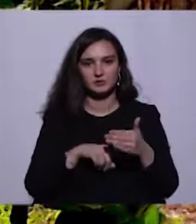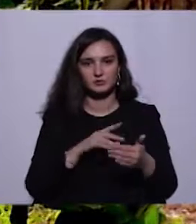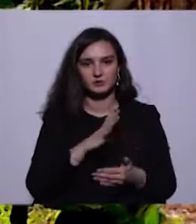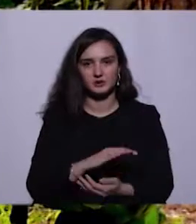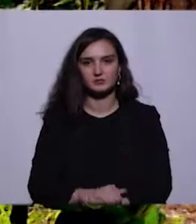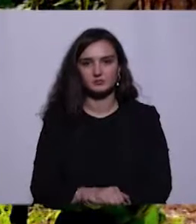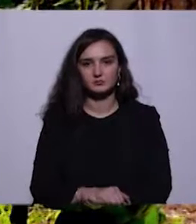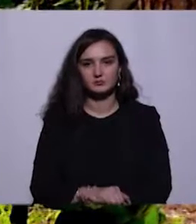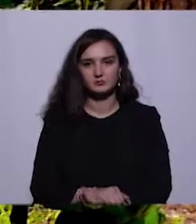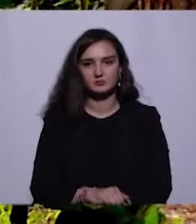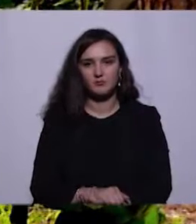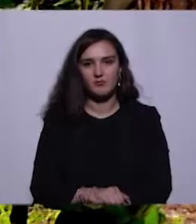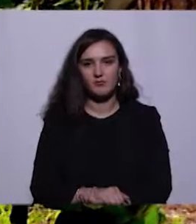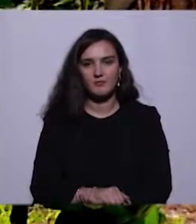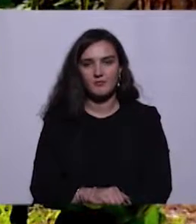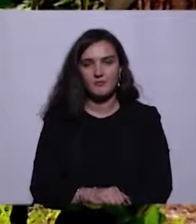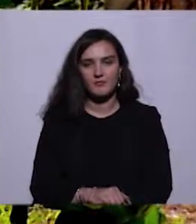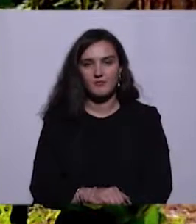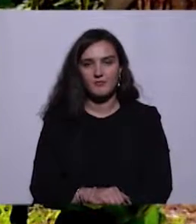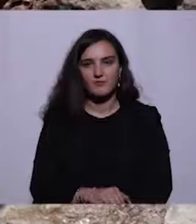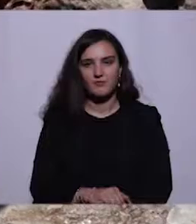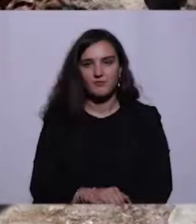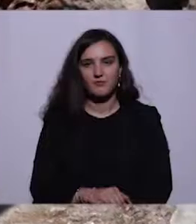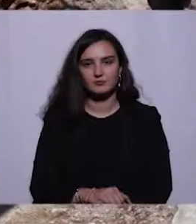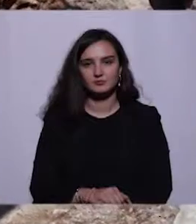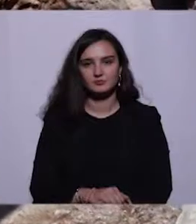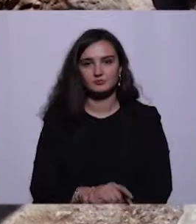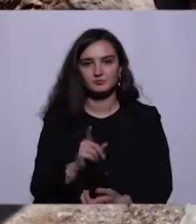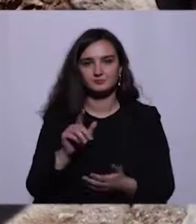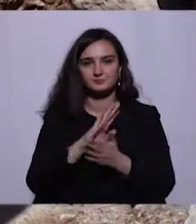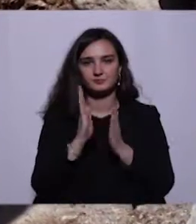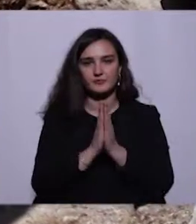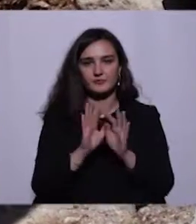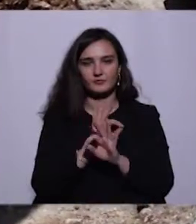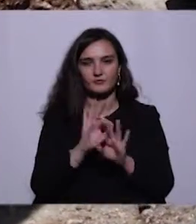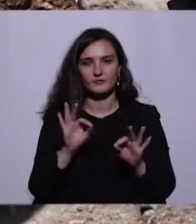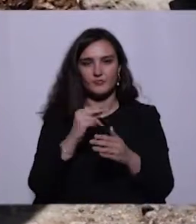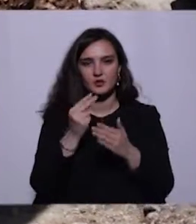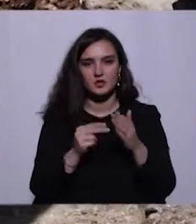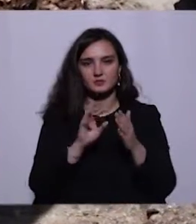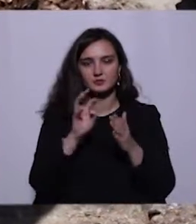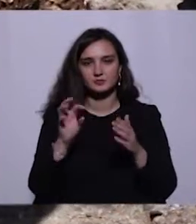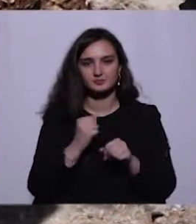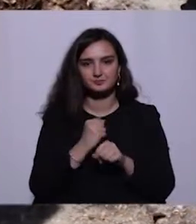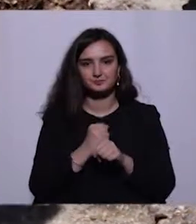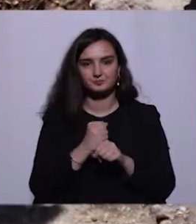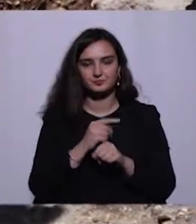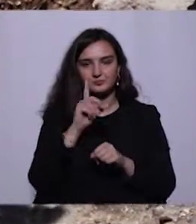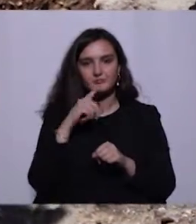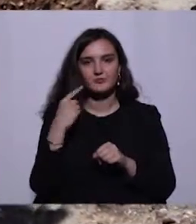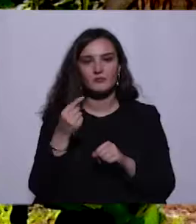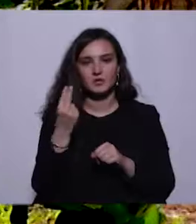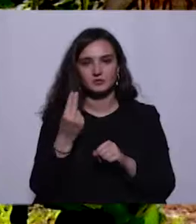შეექმნათ. აი ესეც არის არაჩვეულებრივი ესეთი მთლიანი მონახაზევით გაკეთებული